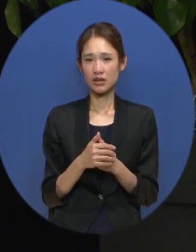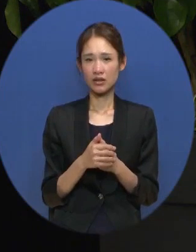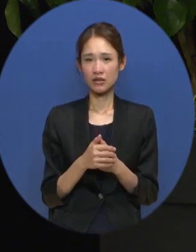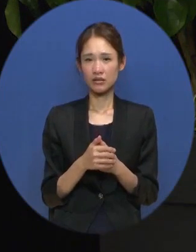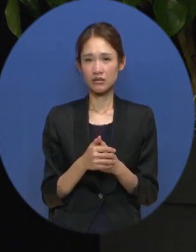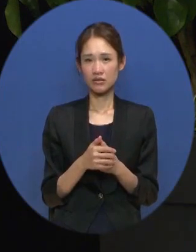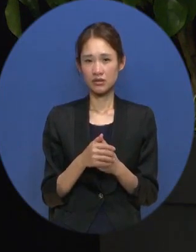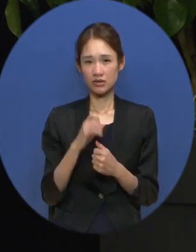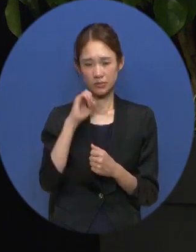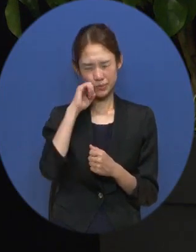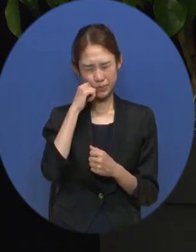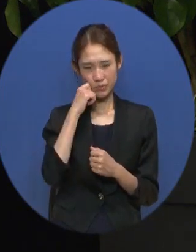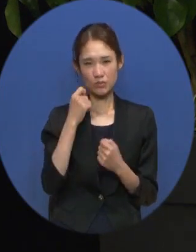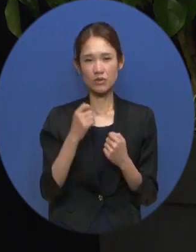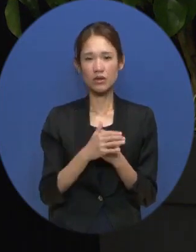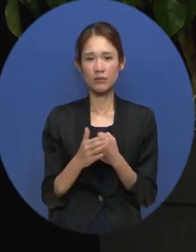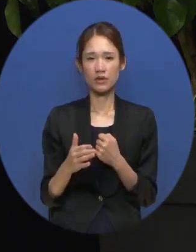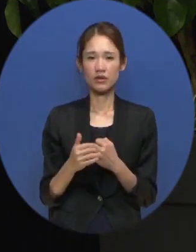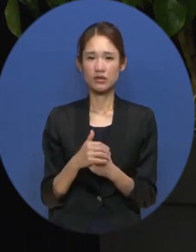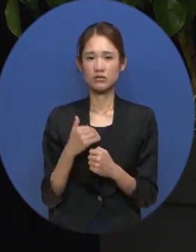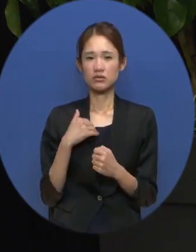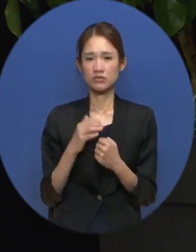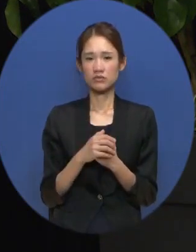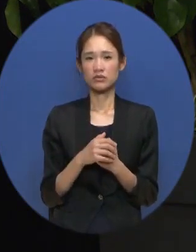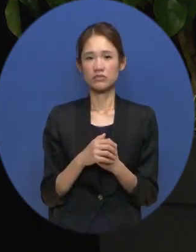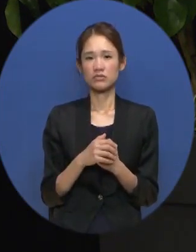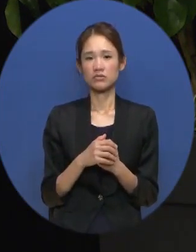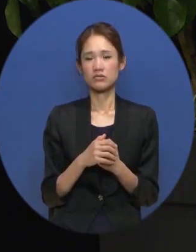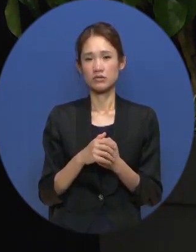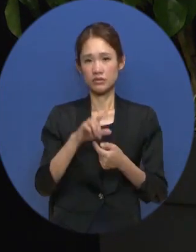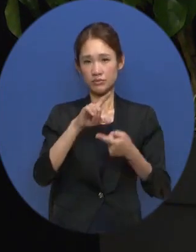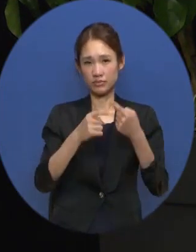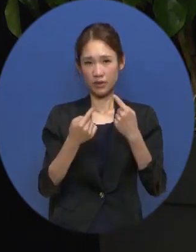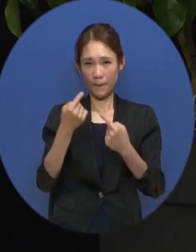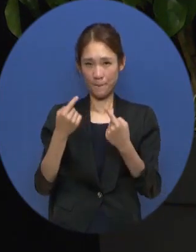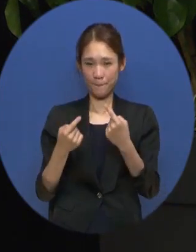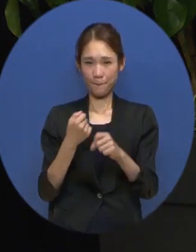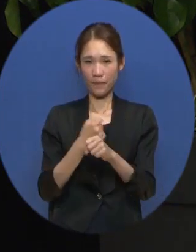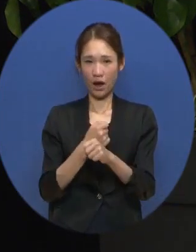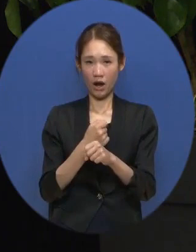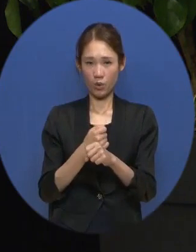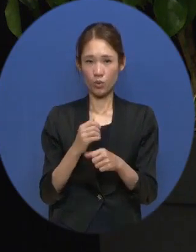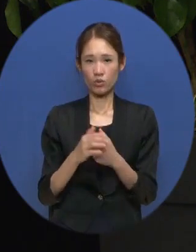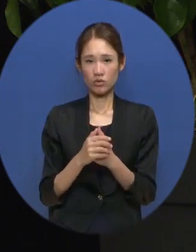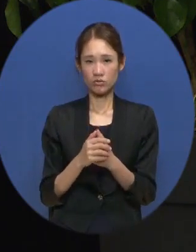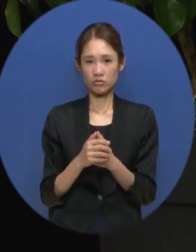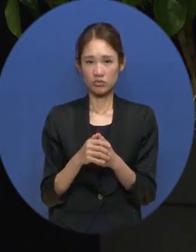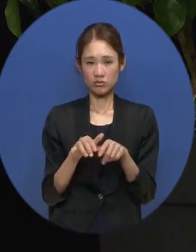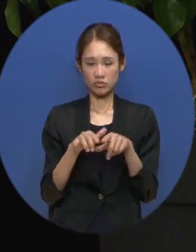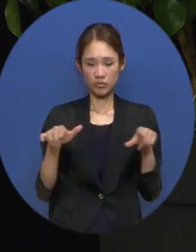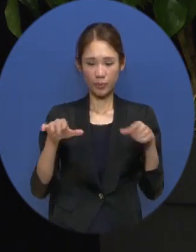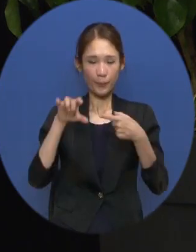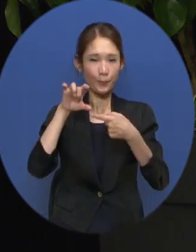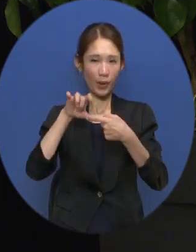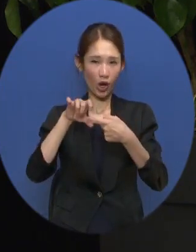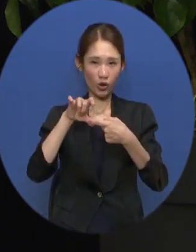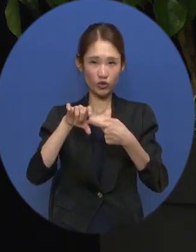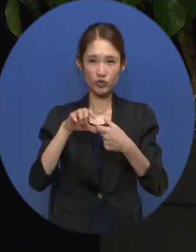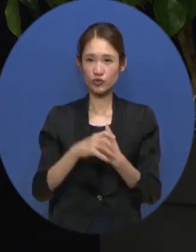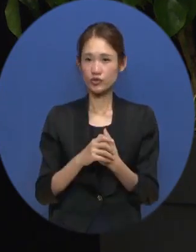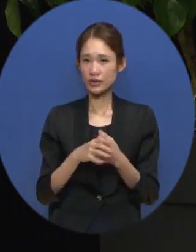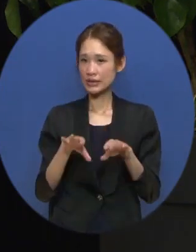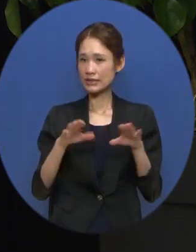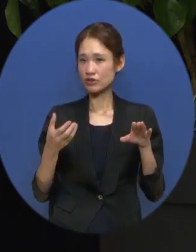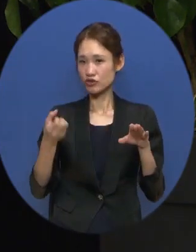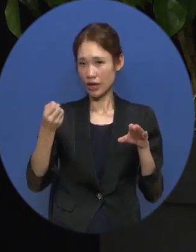편파적이 될 수 있거든요. 네. 그래서 저희는 그 균형을 잡고 그다음에 그 평균적인 그